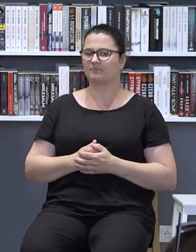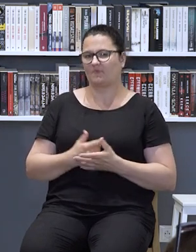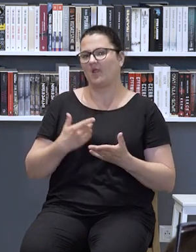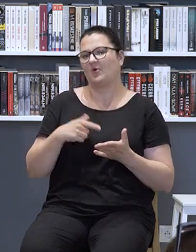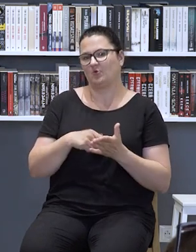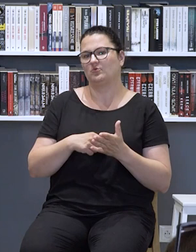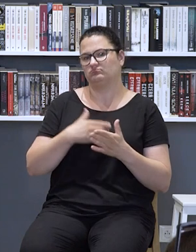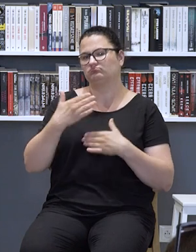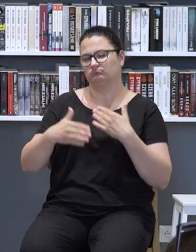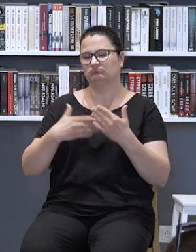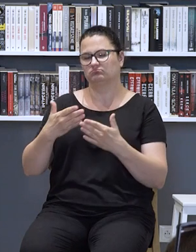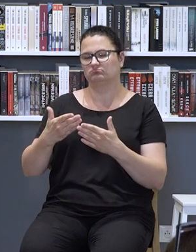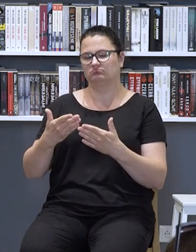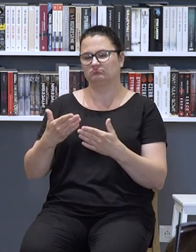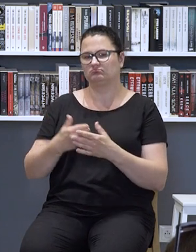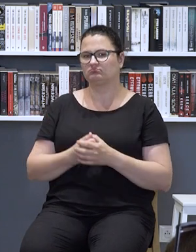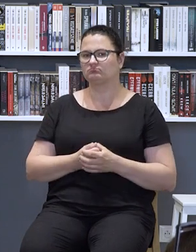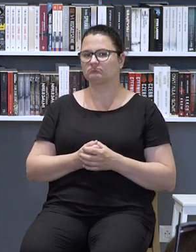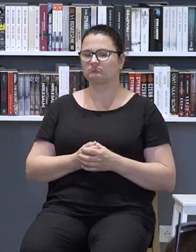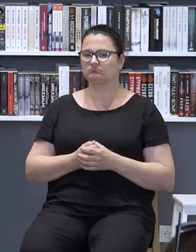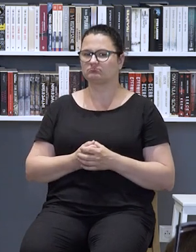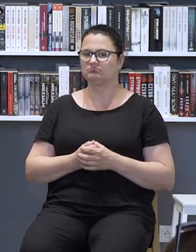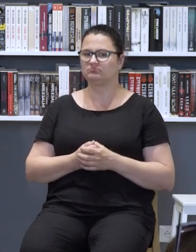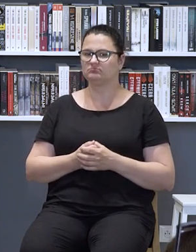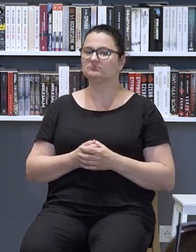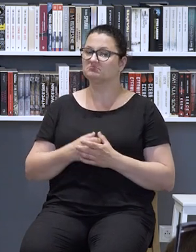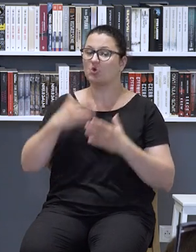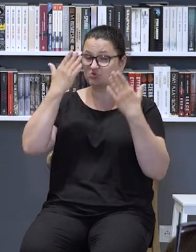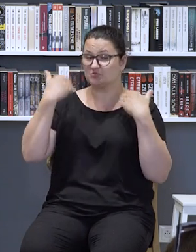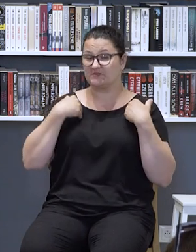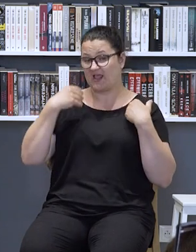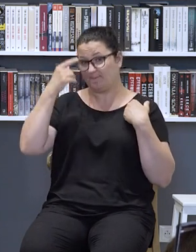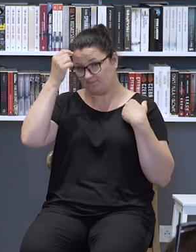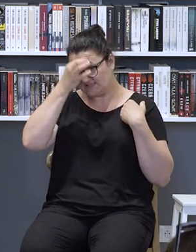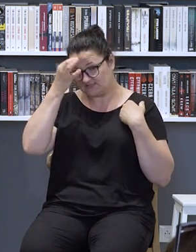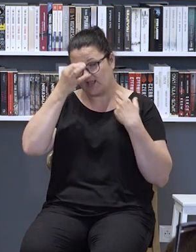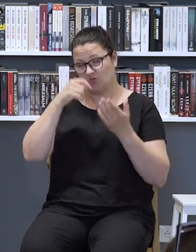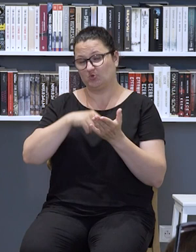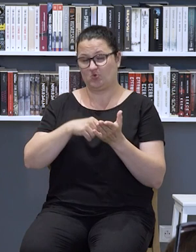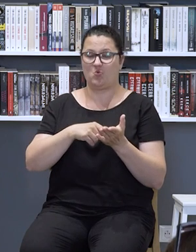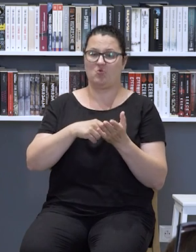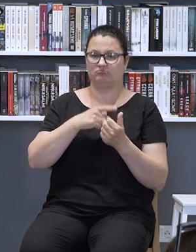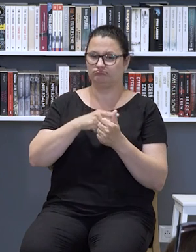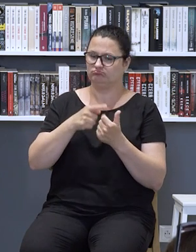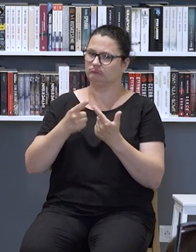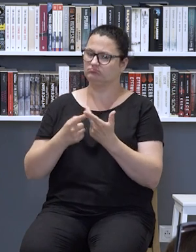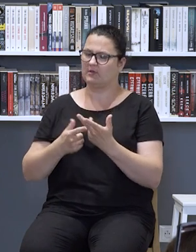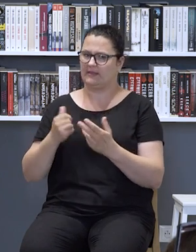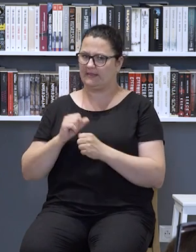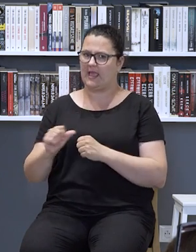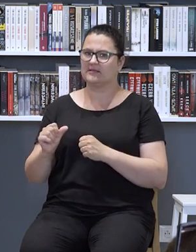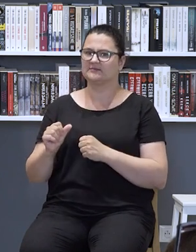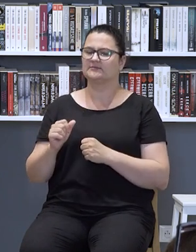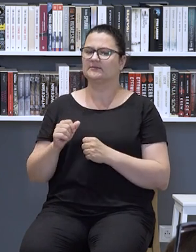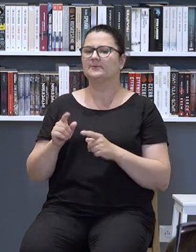było powodem. Więc ten szpital psychiatryczny pojawia się to tu, to tam. No i to też